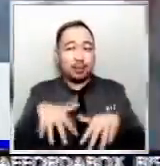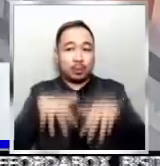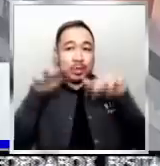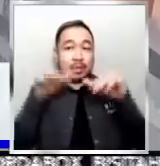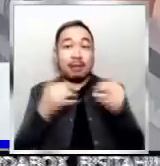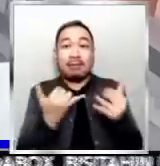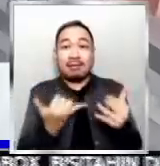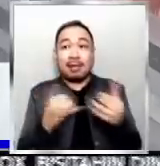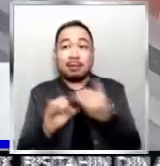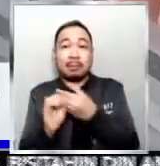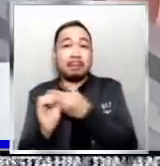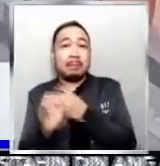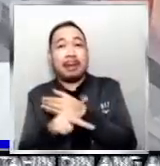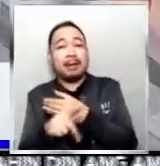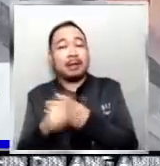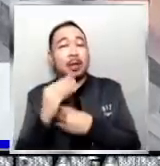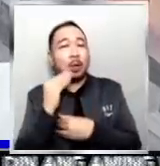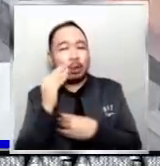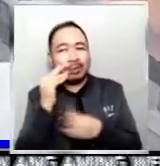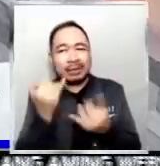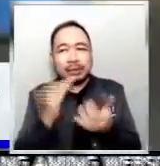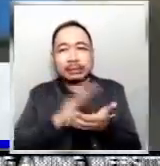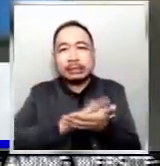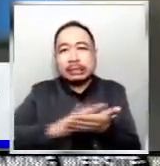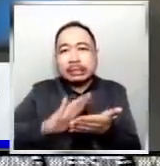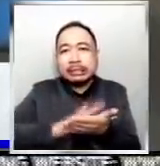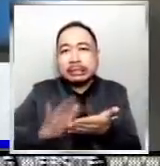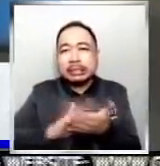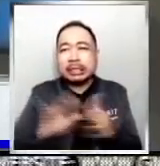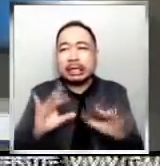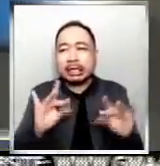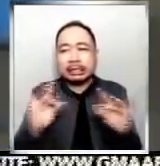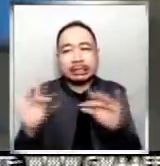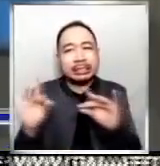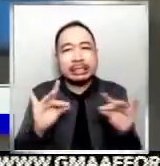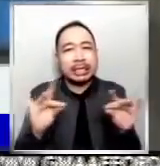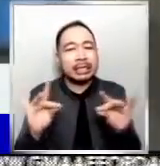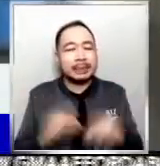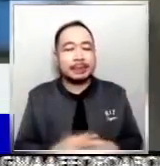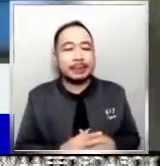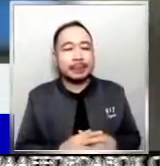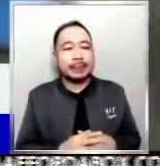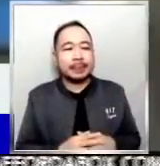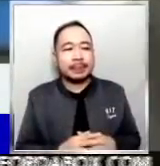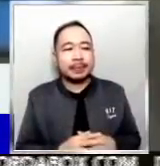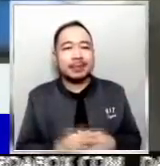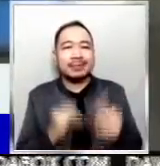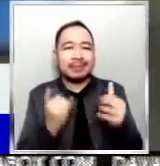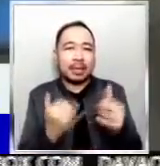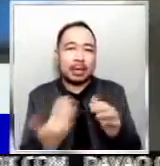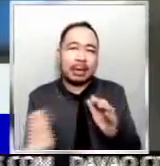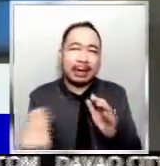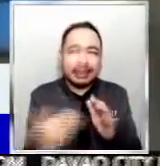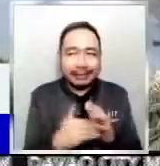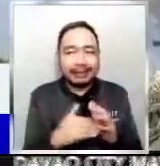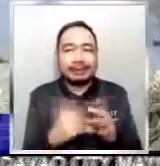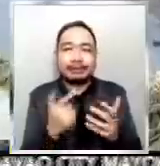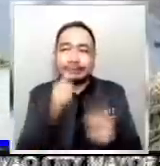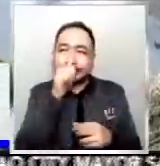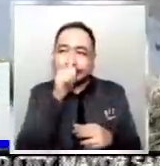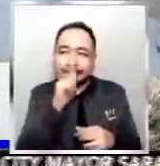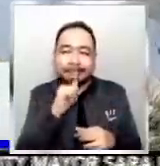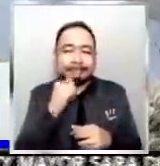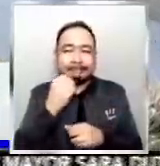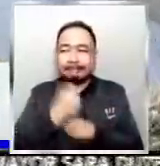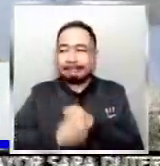inabutan naming naglilinis ng putik sa kanyang mga gamit. Ngayon, ganito uli yung aming sinapit. Napakahirap po sa amin.